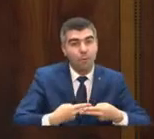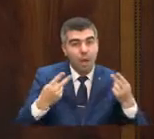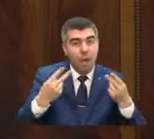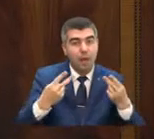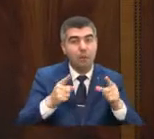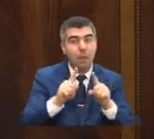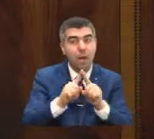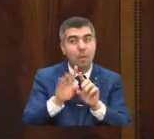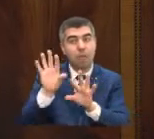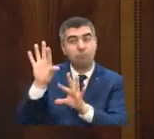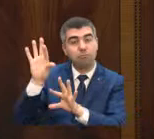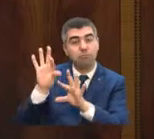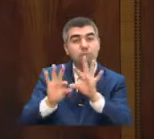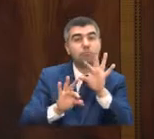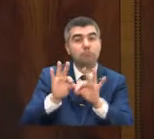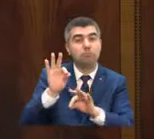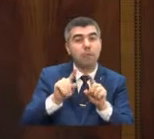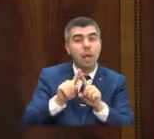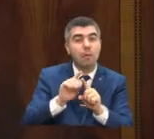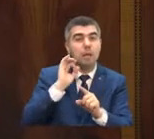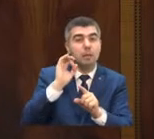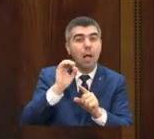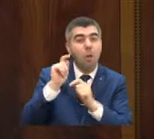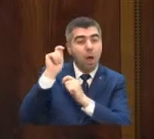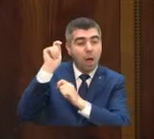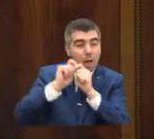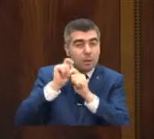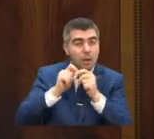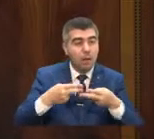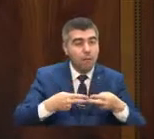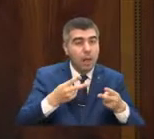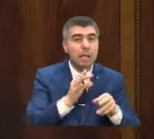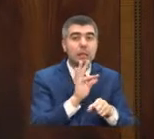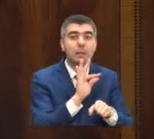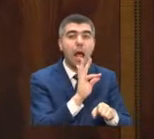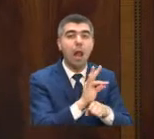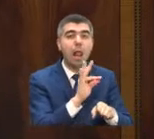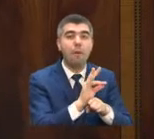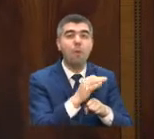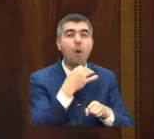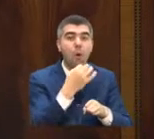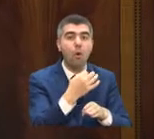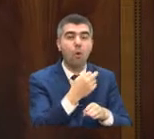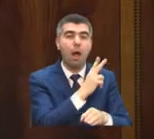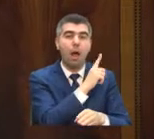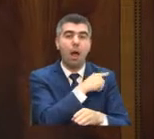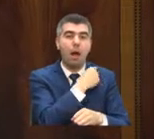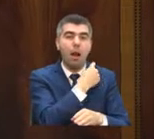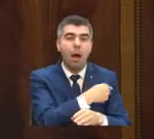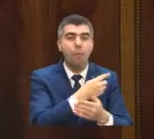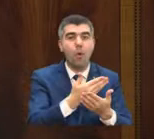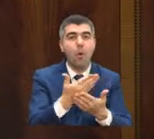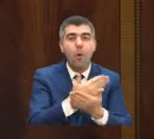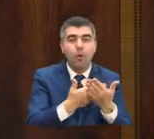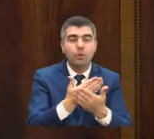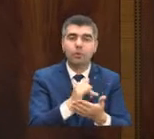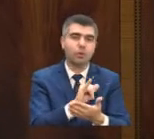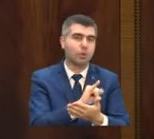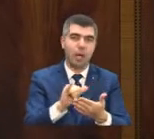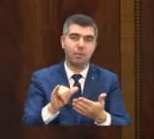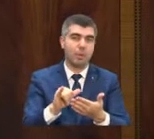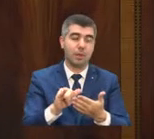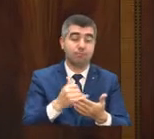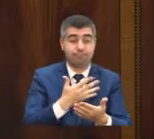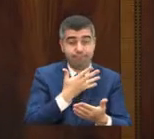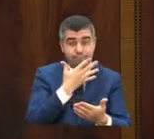الاستقطاب المباشر في تجنيد الشباب ونشر الأفكار المتطرفة. إنه عصر المذاهب الفقهية الهدامة المتنقلة